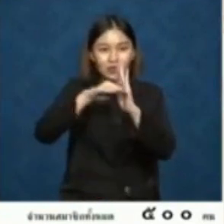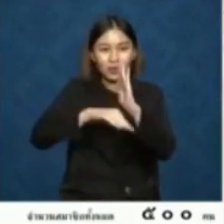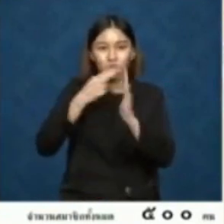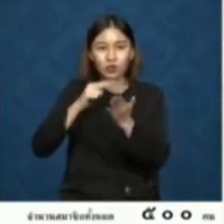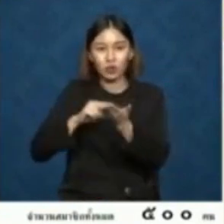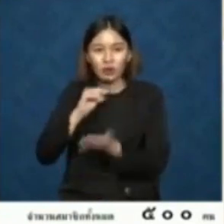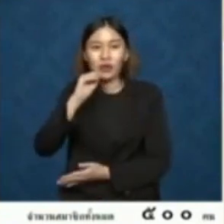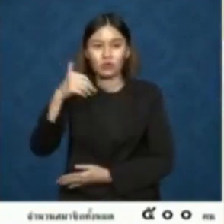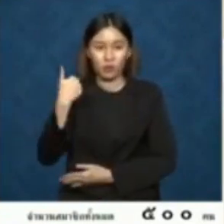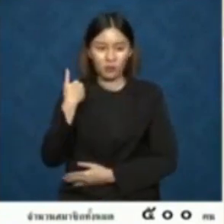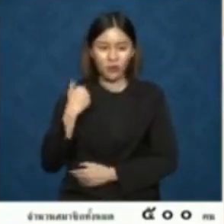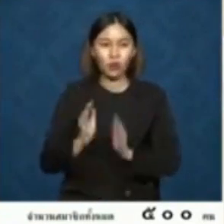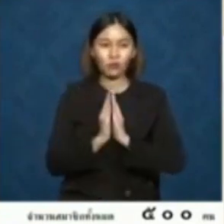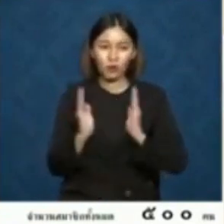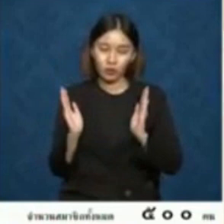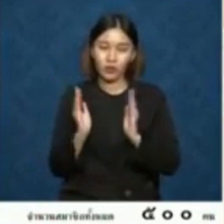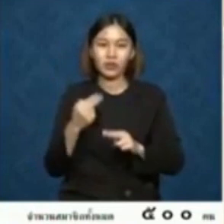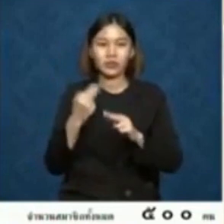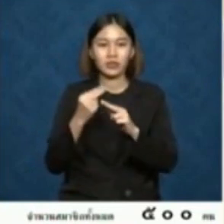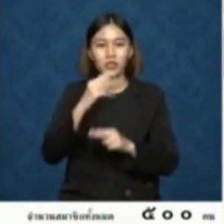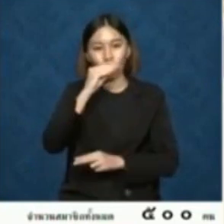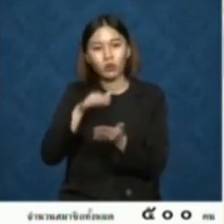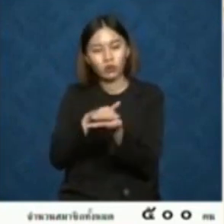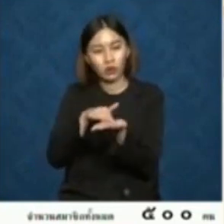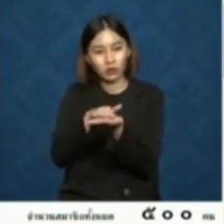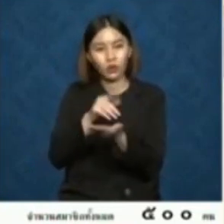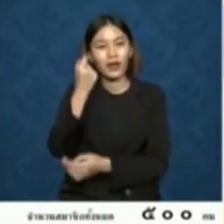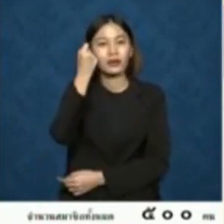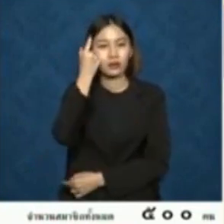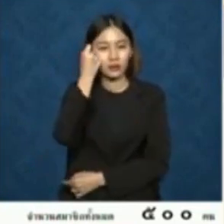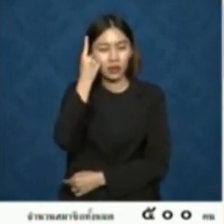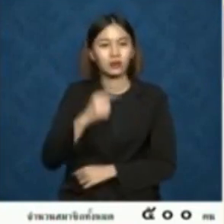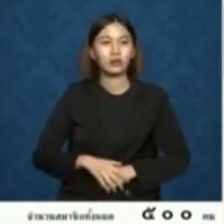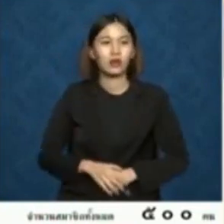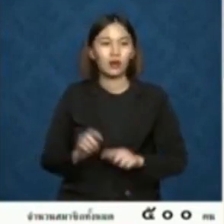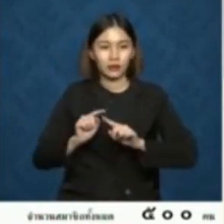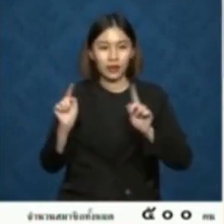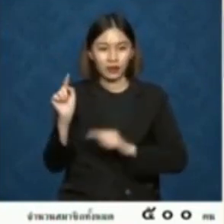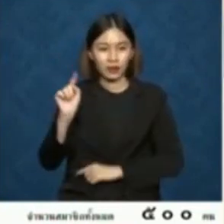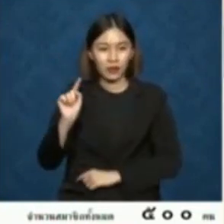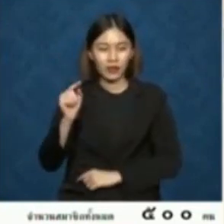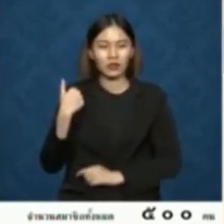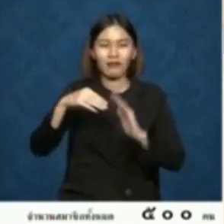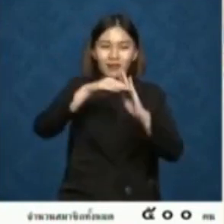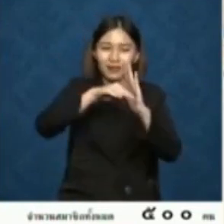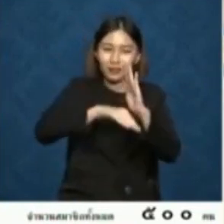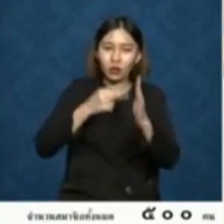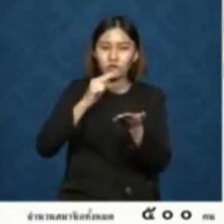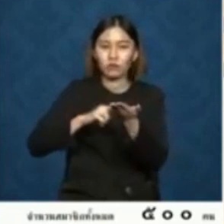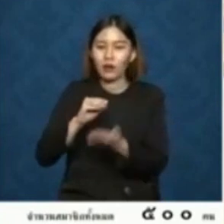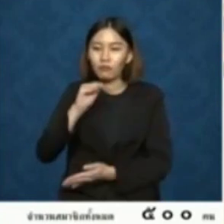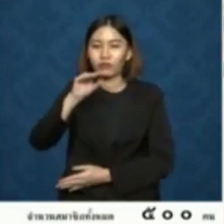การส่งหนังสือนะผมต้องขอบคุณมากนะครับขออนุญาตเอ่ยนามท่านณัฐวุฒินะครับที่เข้าใจนะครับผมแต่จริงๆแล้วเนี่ยมันมีขั้นตอน